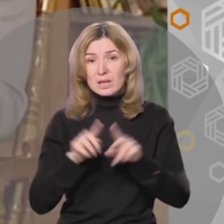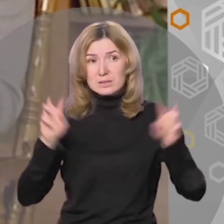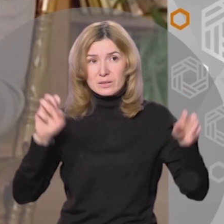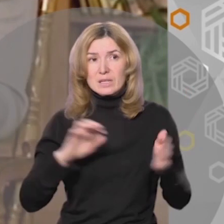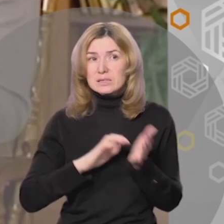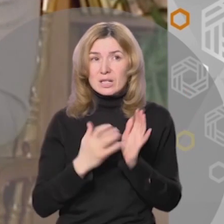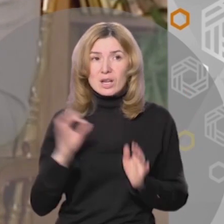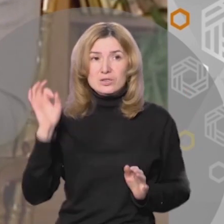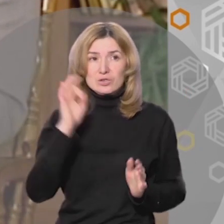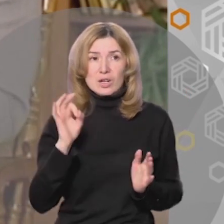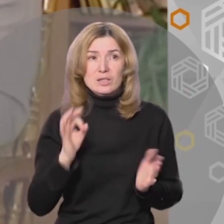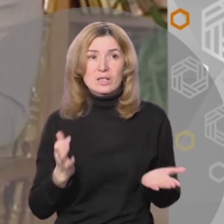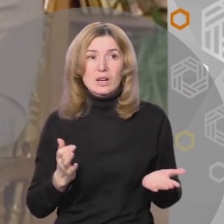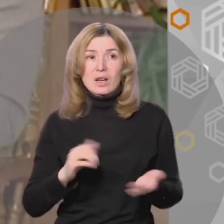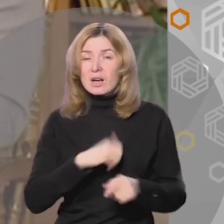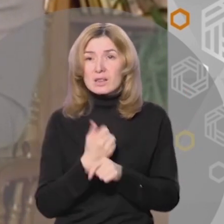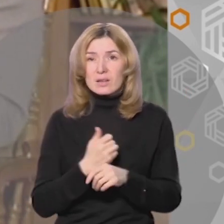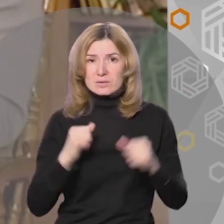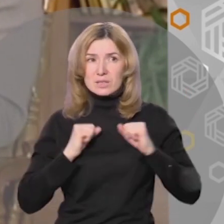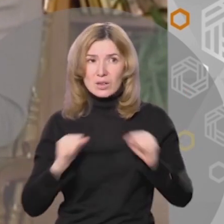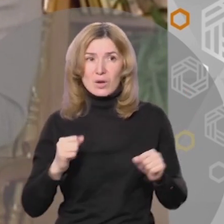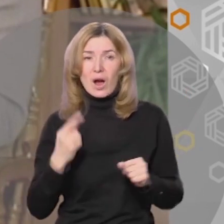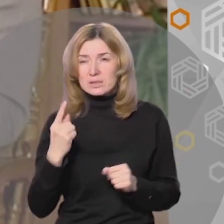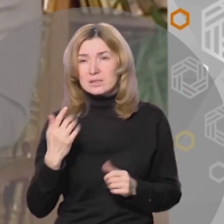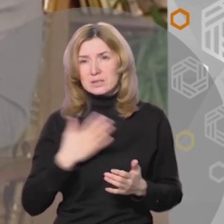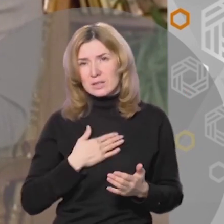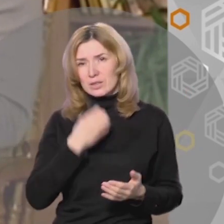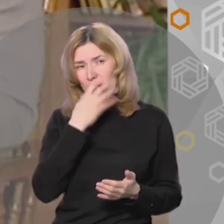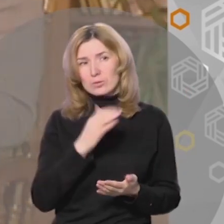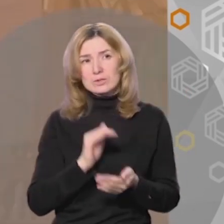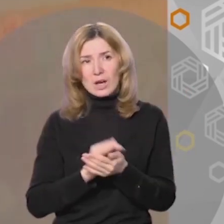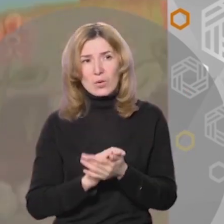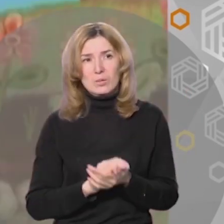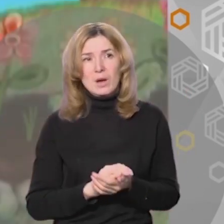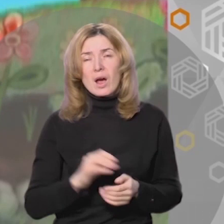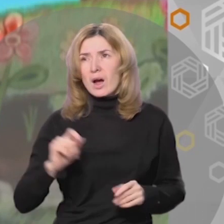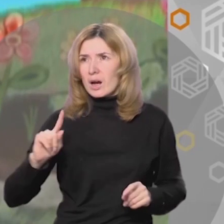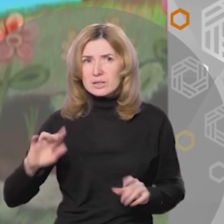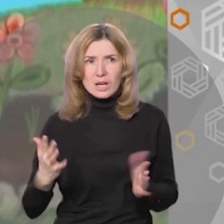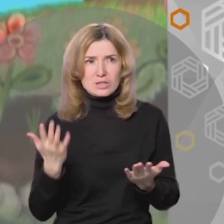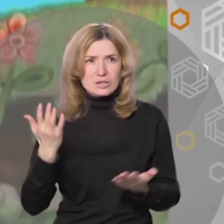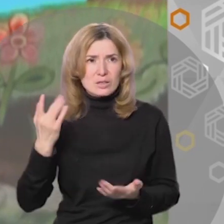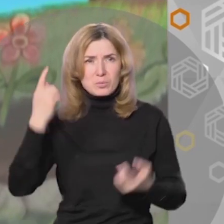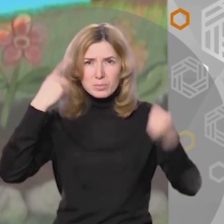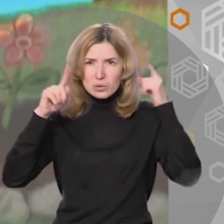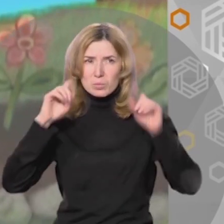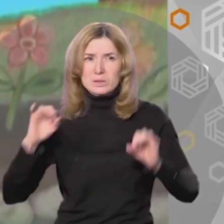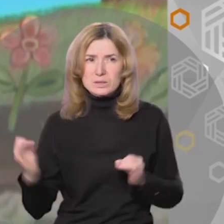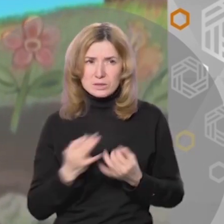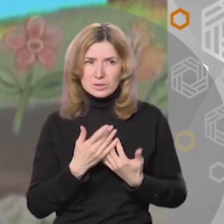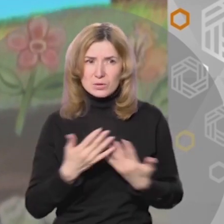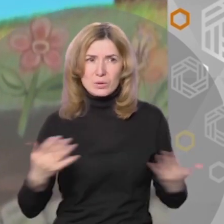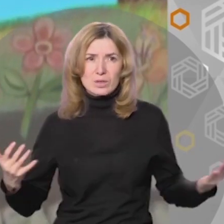«Стеклянный шарик». Главное действующее лицо – один наш хороший знакомый. Однажды в стране придуманных историй…